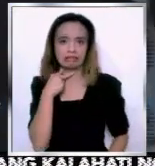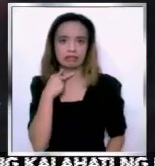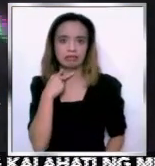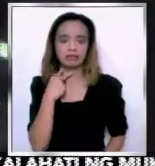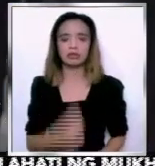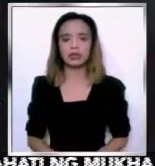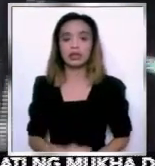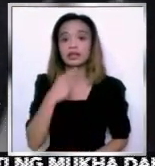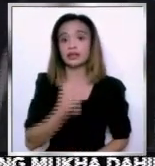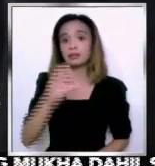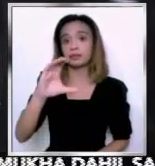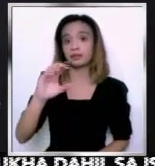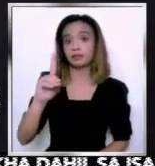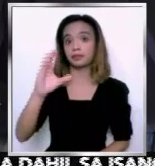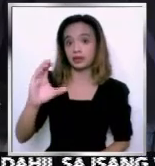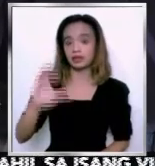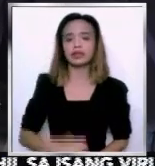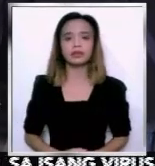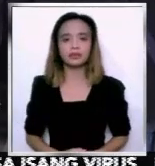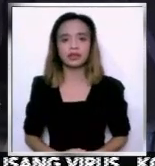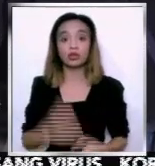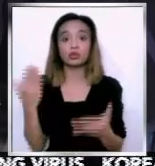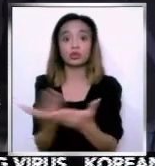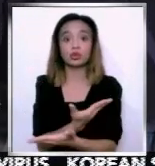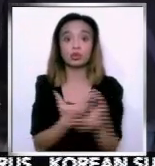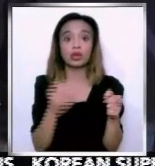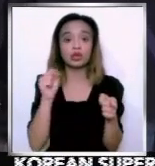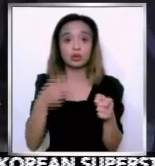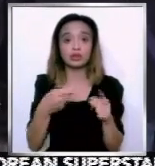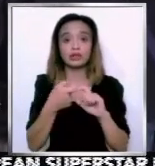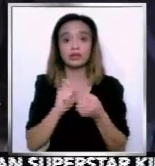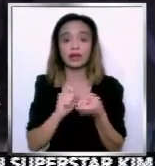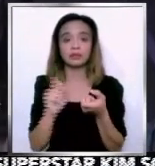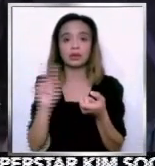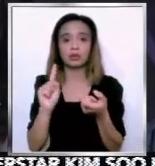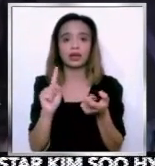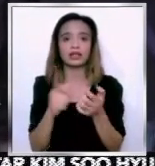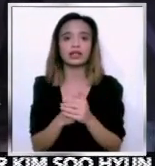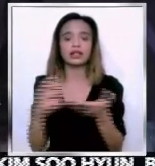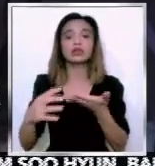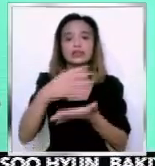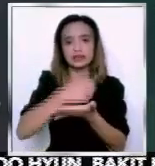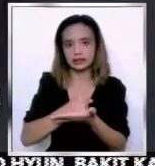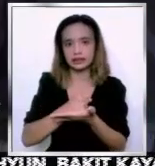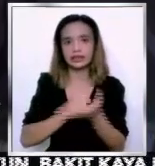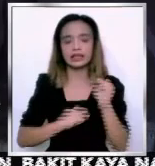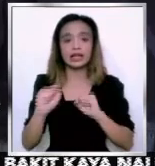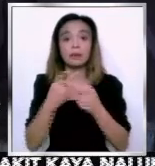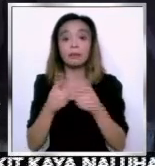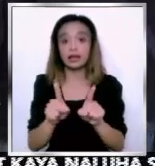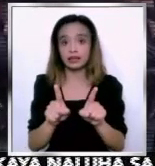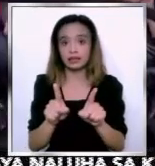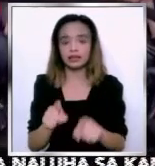sa CDC, ibinasa nila ang panibagong utos sa siyensya at sa mga hawak nilang datos. Pero magsasagawa rin sila ng